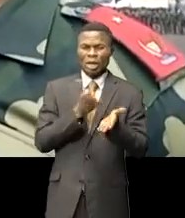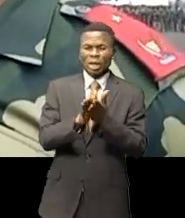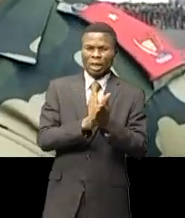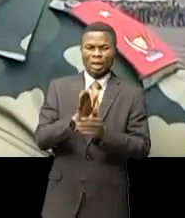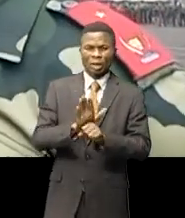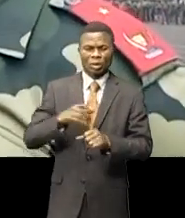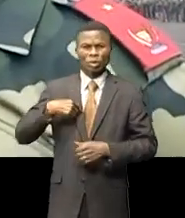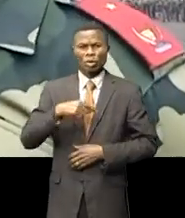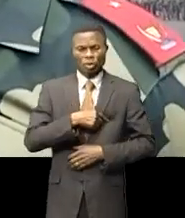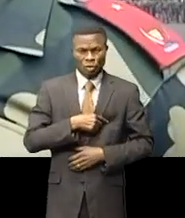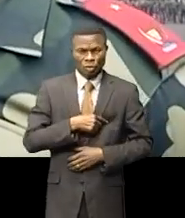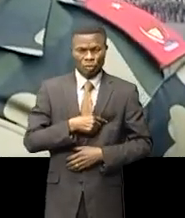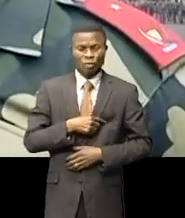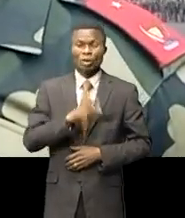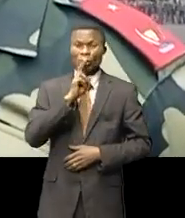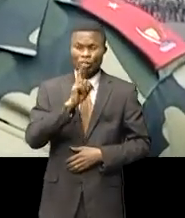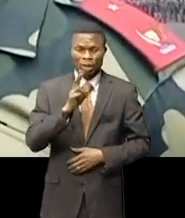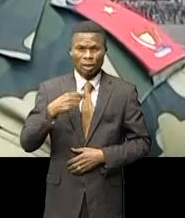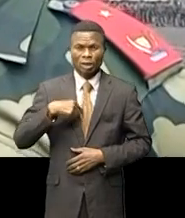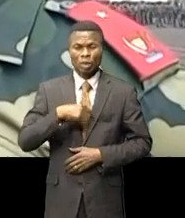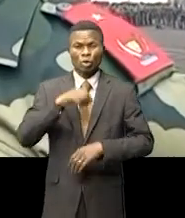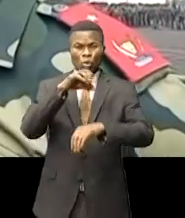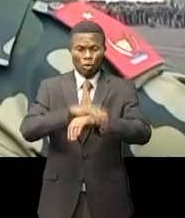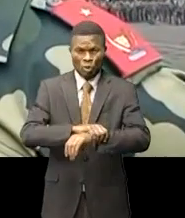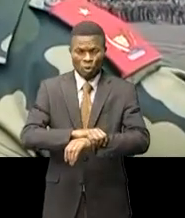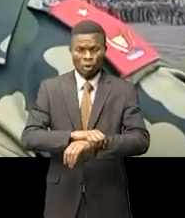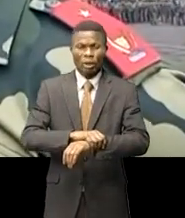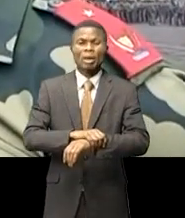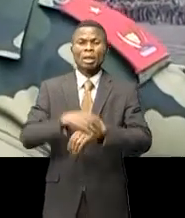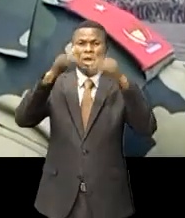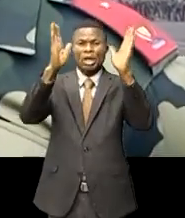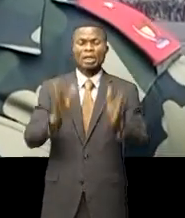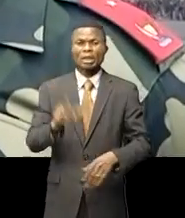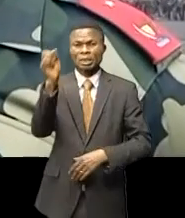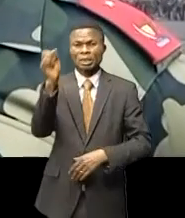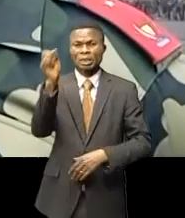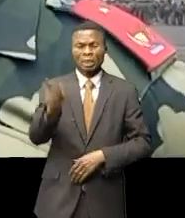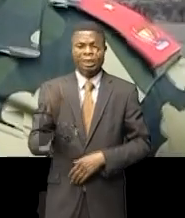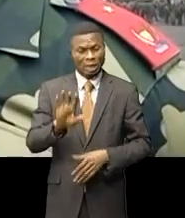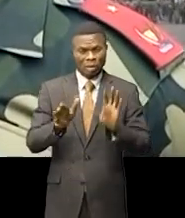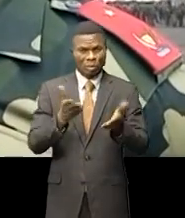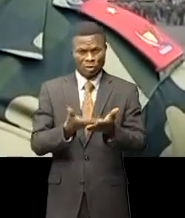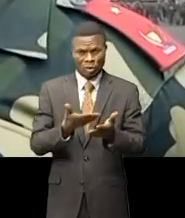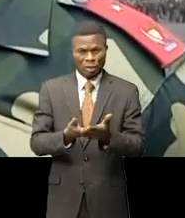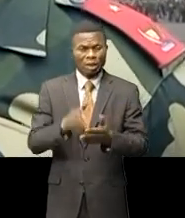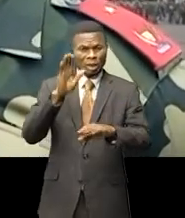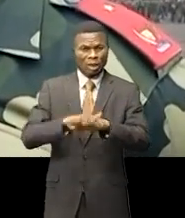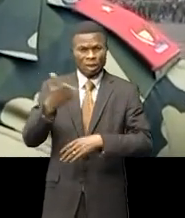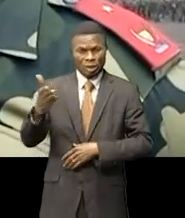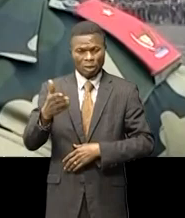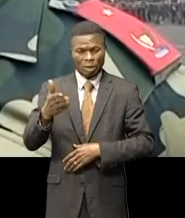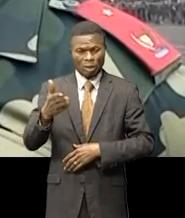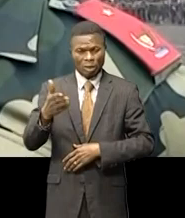que nous avons arrêté une trentaine d'étrangers. Parmi ces étrangers-là, nous avons le